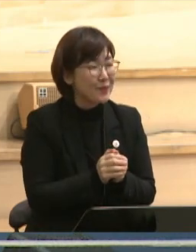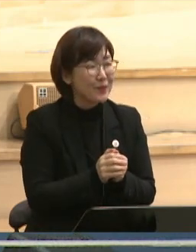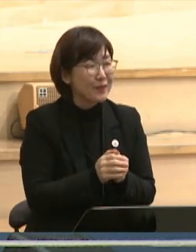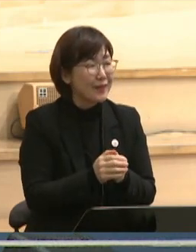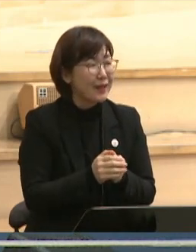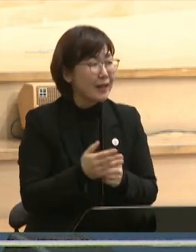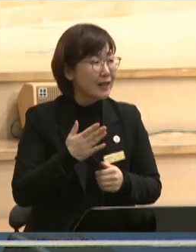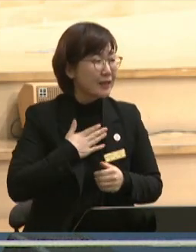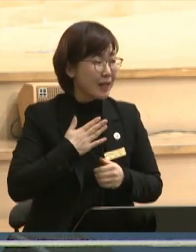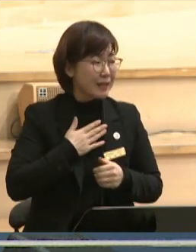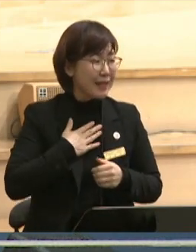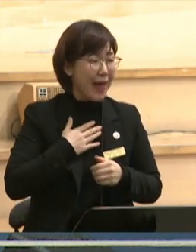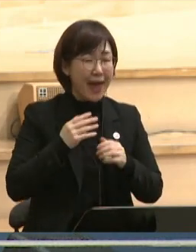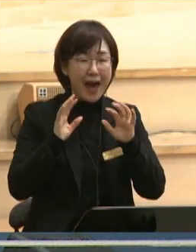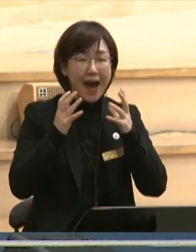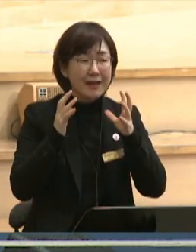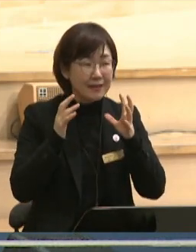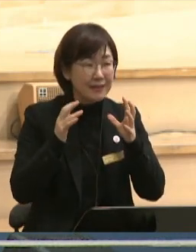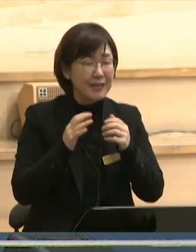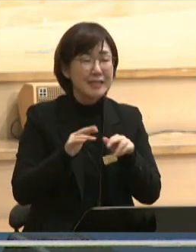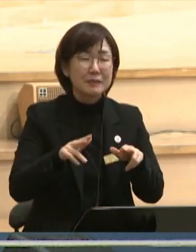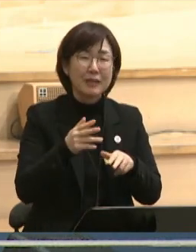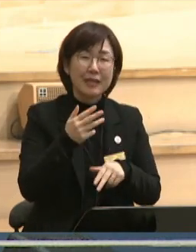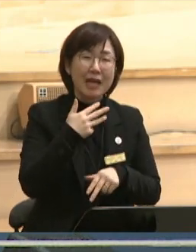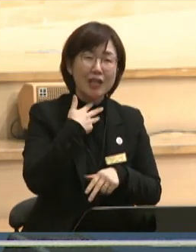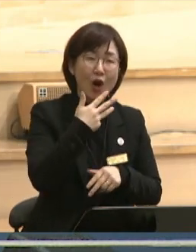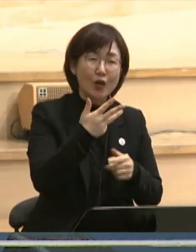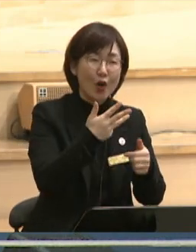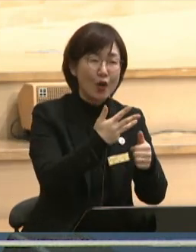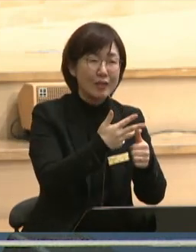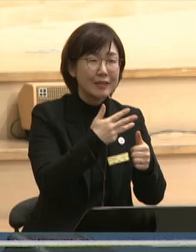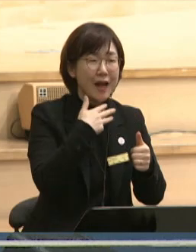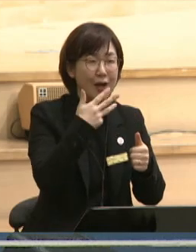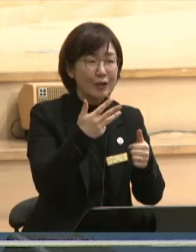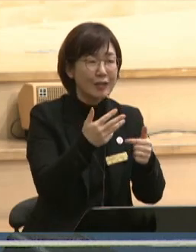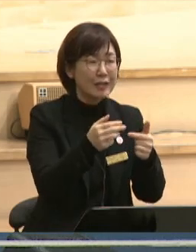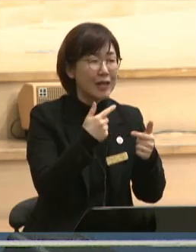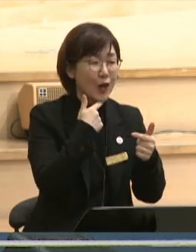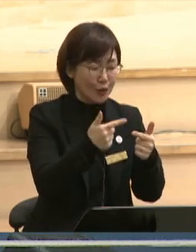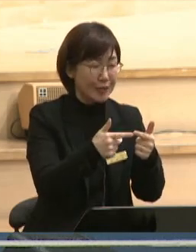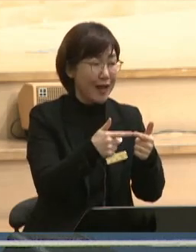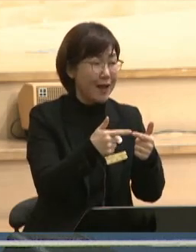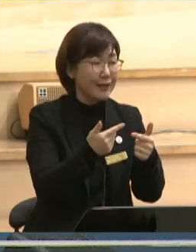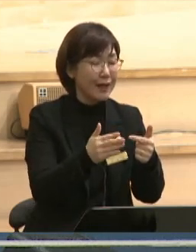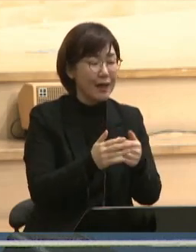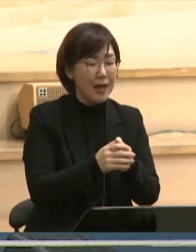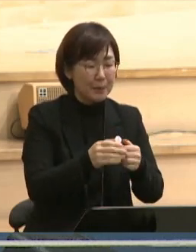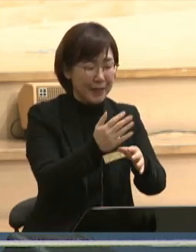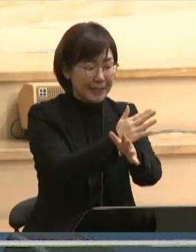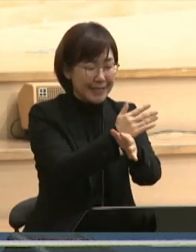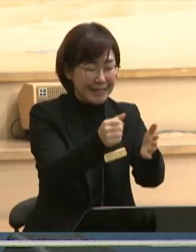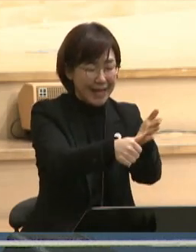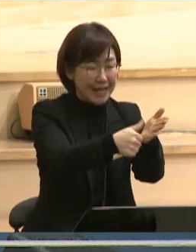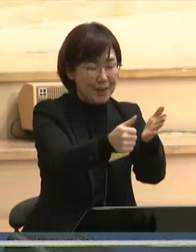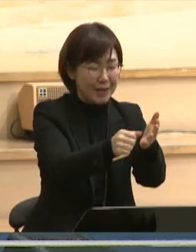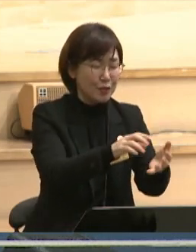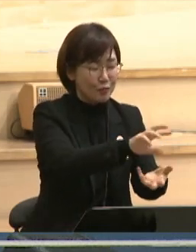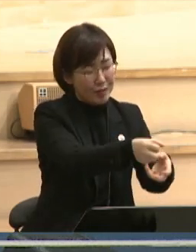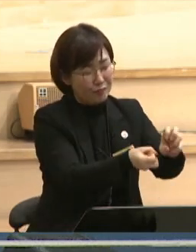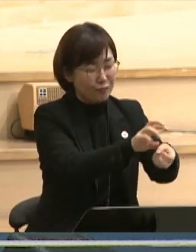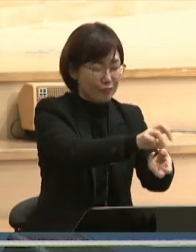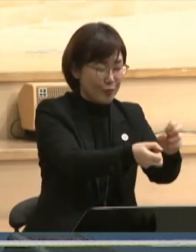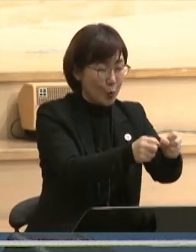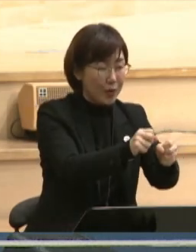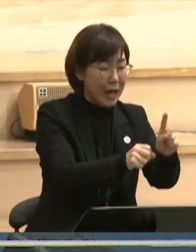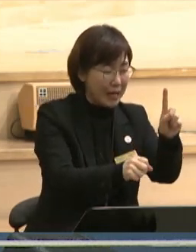저는 제 애들이 제 아들이 이제 8살 여섯 살인데 장난감을 가지고 놀면요 하나 가지고